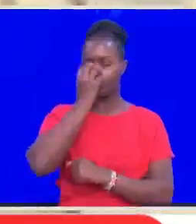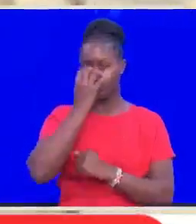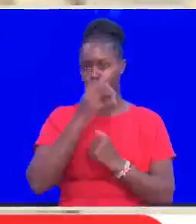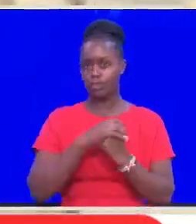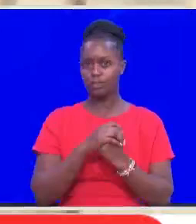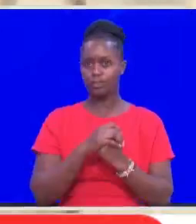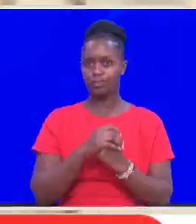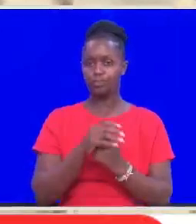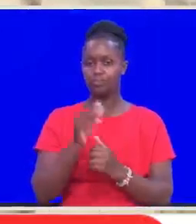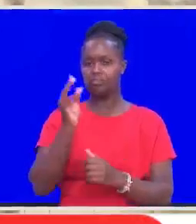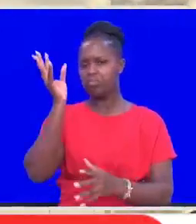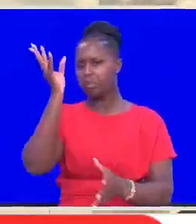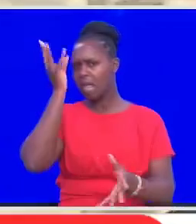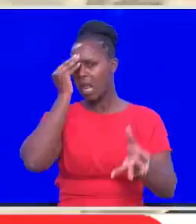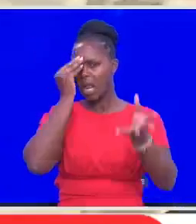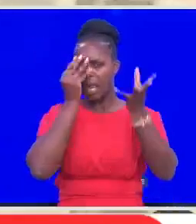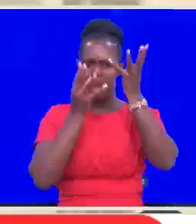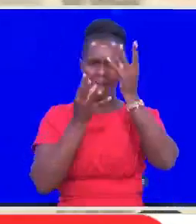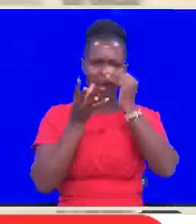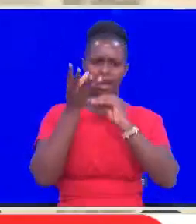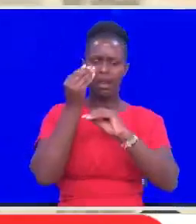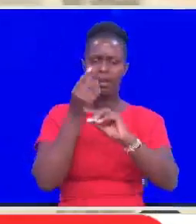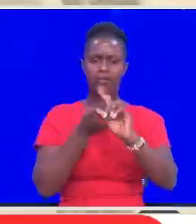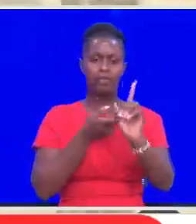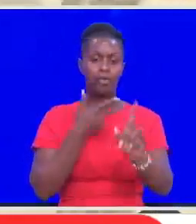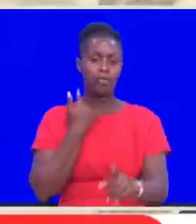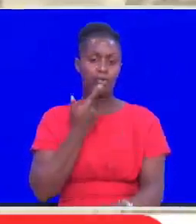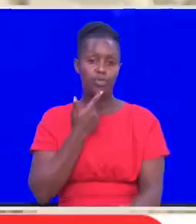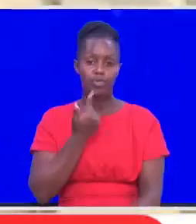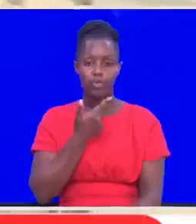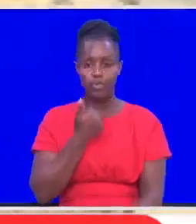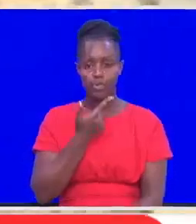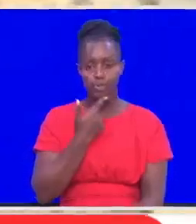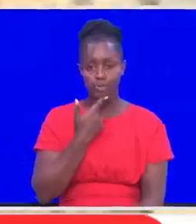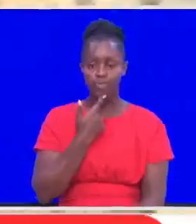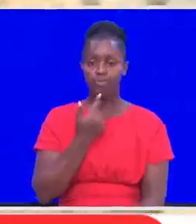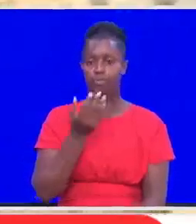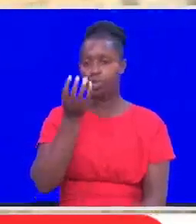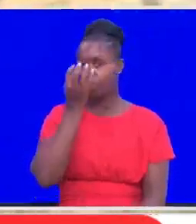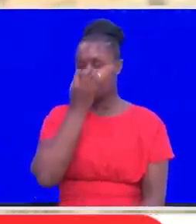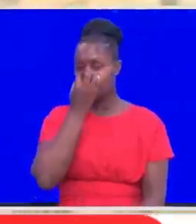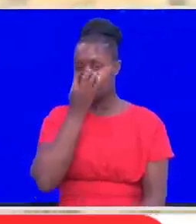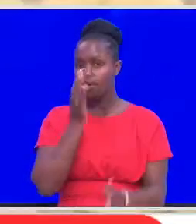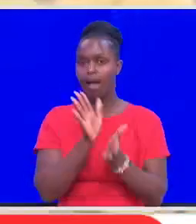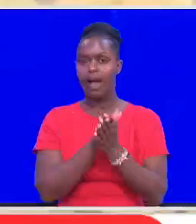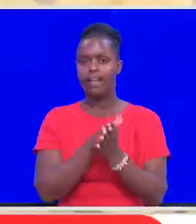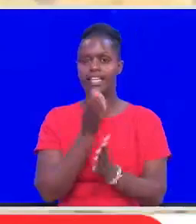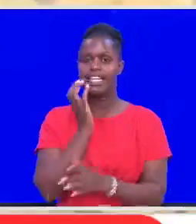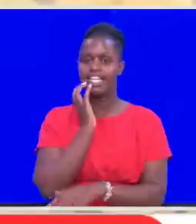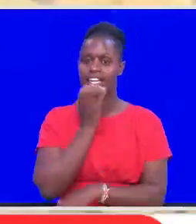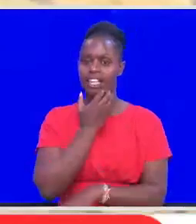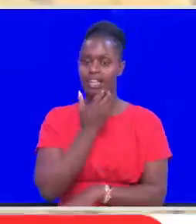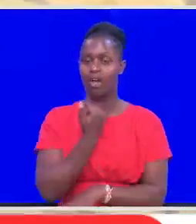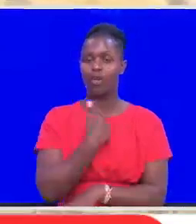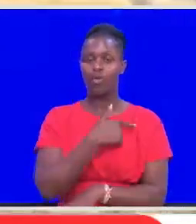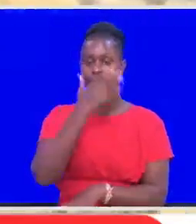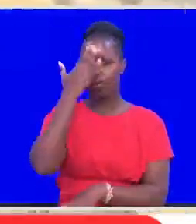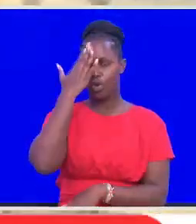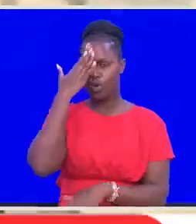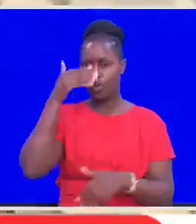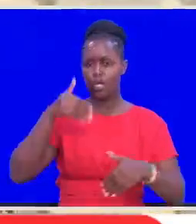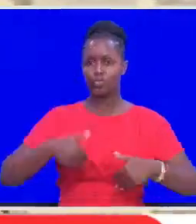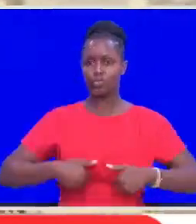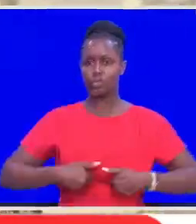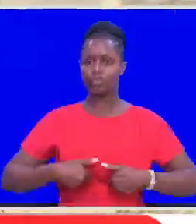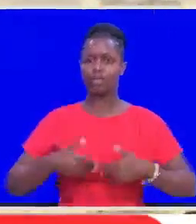kutoka kwa Rais William Ruto na Rigathi Gachagua, na tunakuwa tunaiga ile example wamefanya. We know as young leaders, we must move